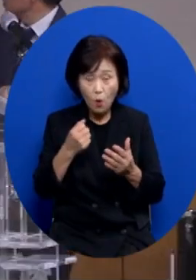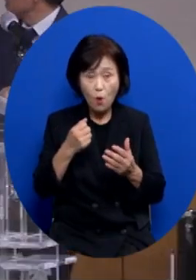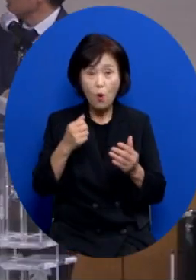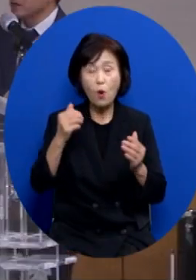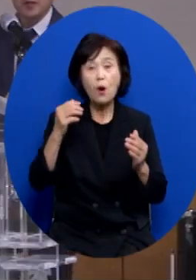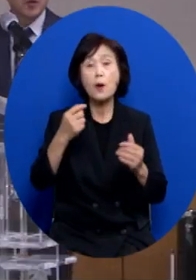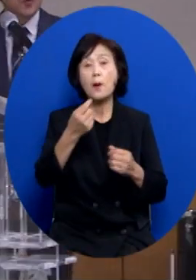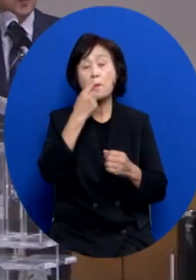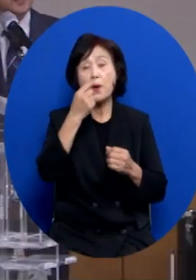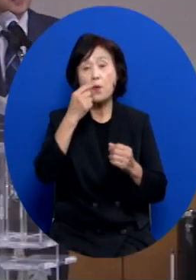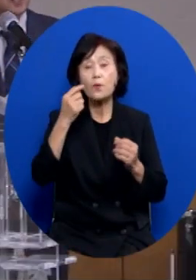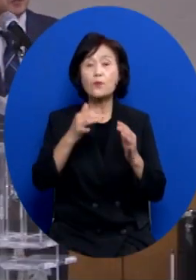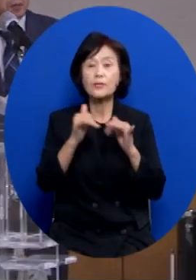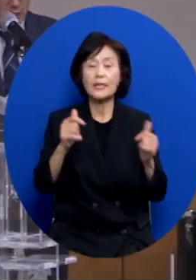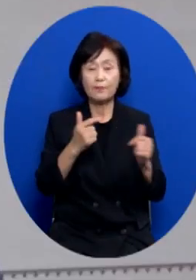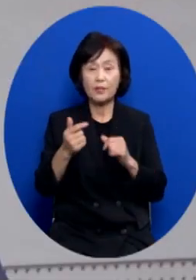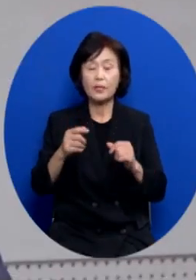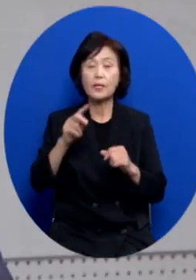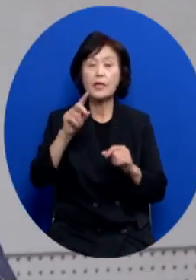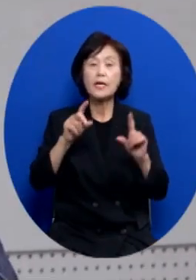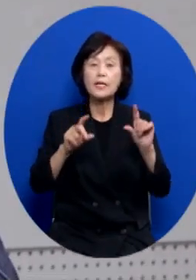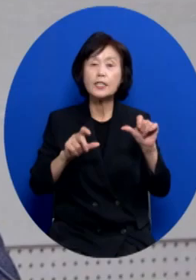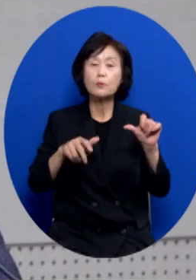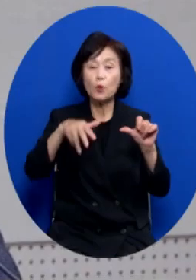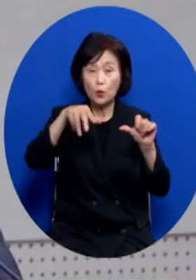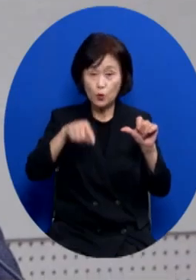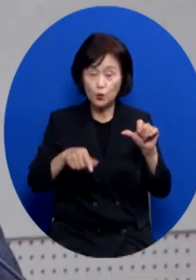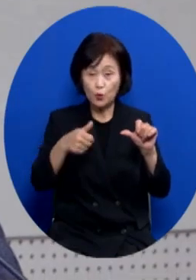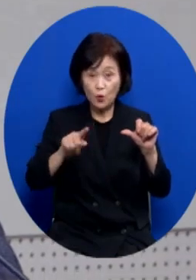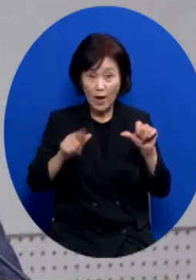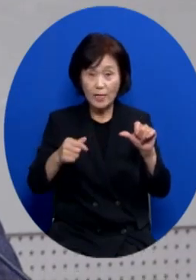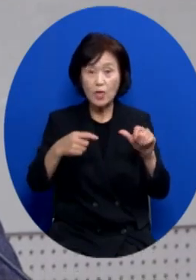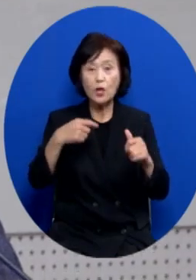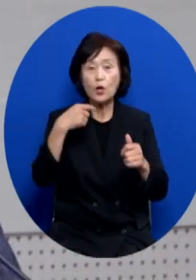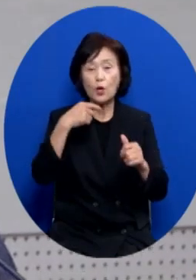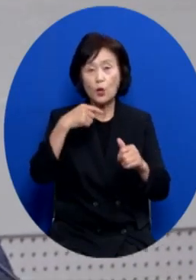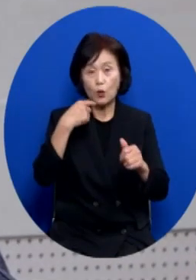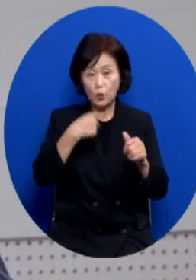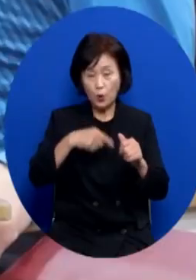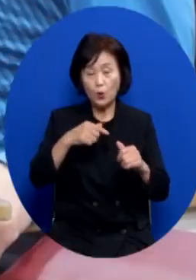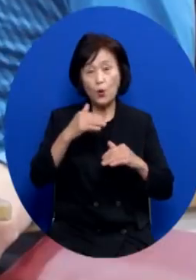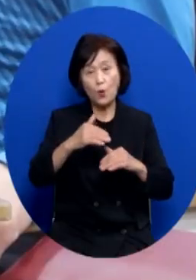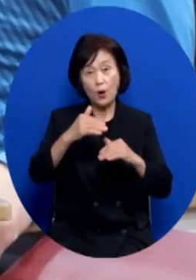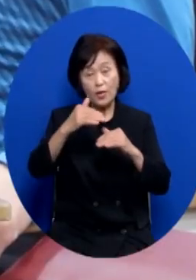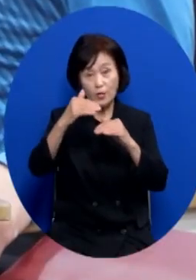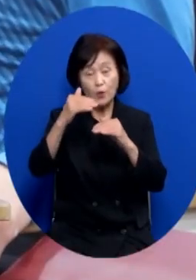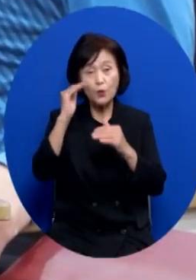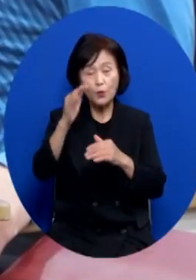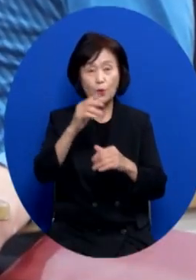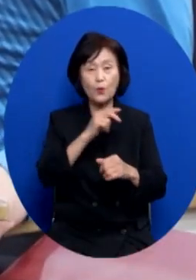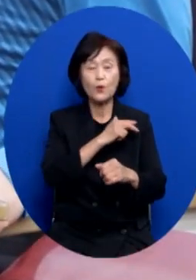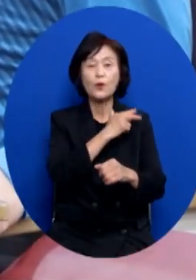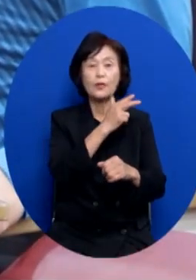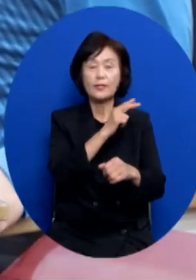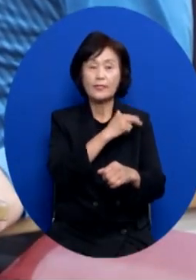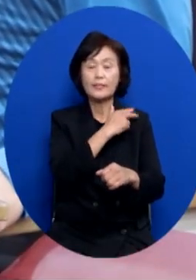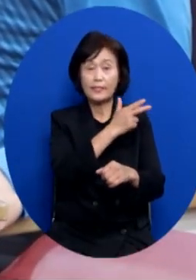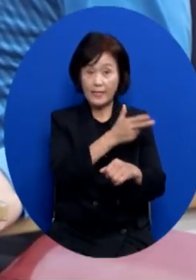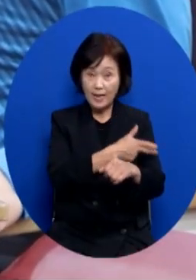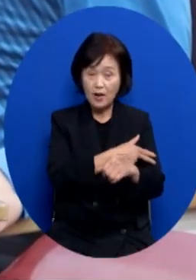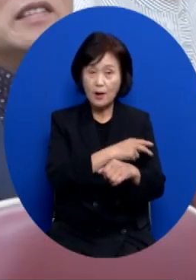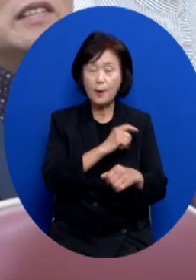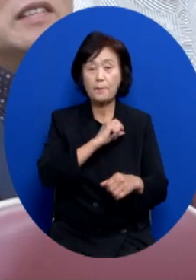15주의 교육과정 수료 후 자격 시험을 치어 인권 지도사 이급 강사 자격을 얻게 됩니다 이후 초중등학교 인권